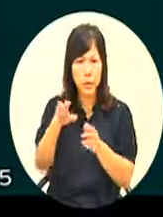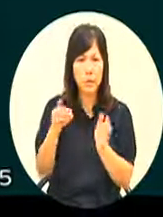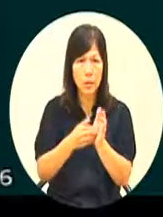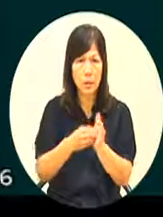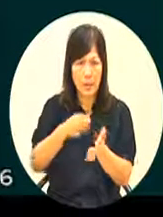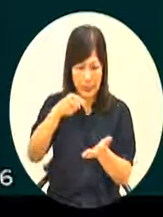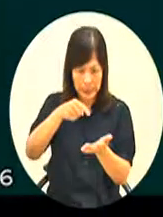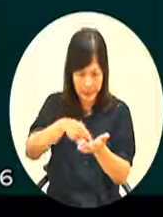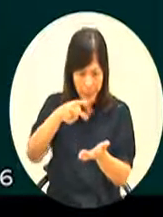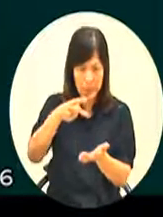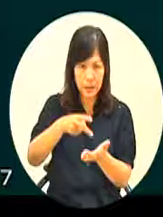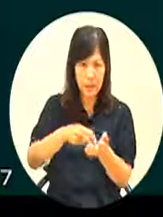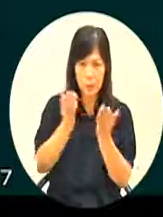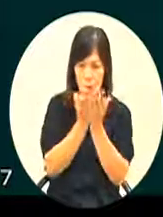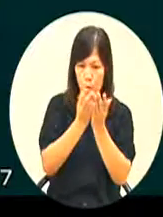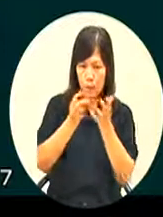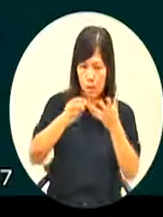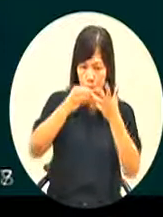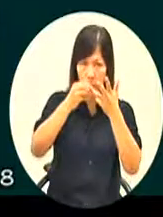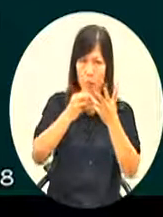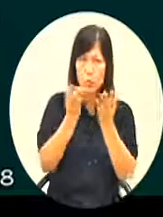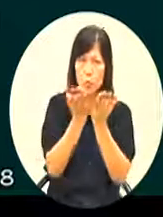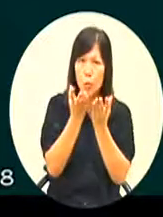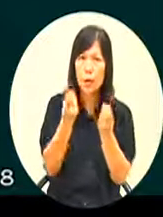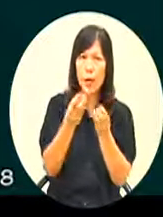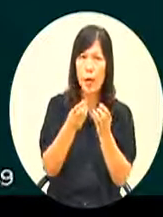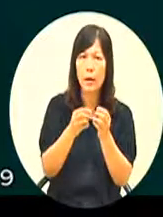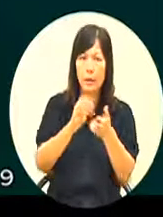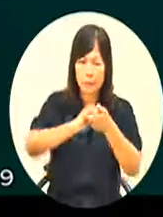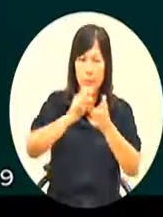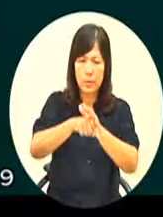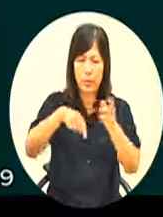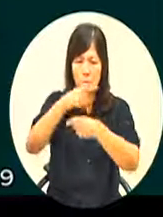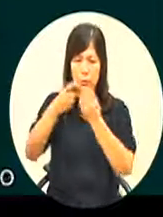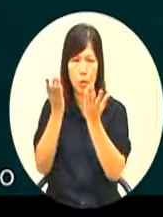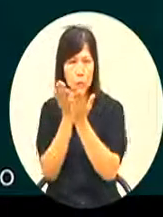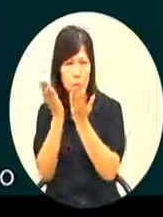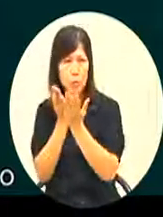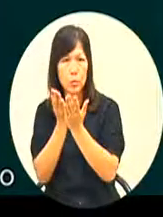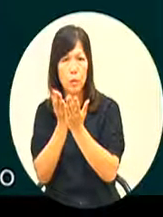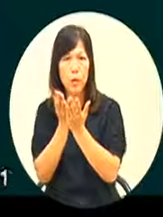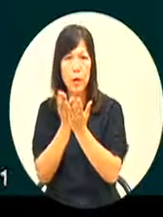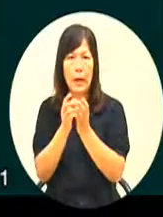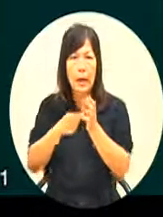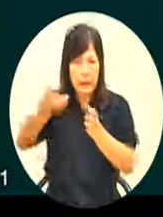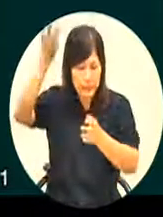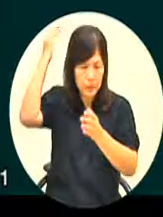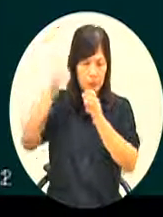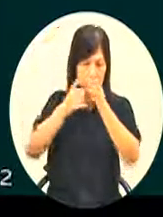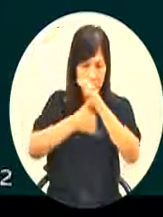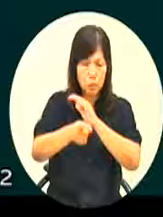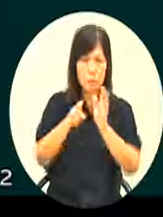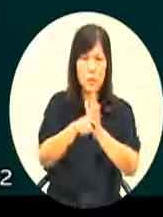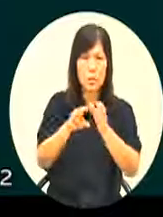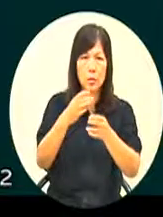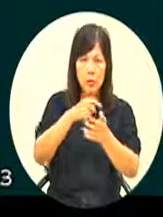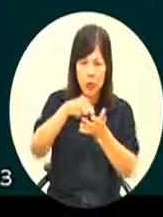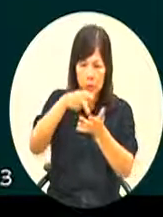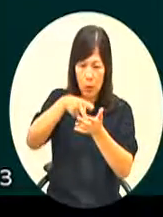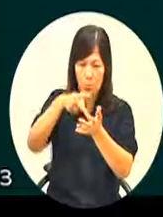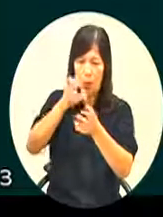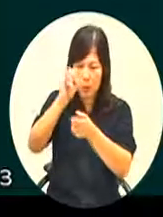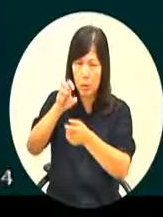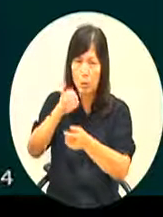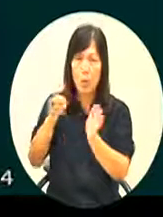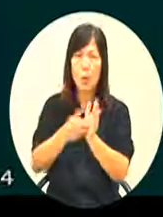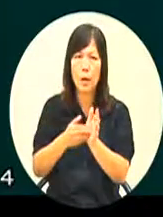一次没有上第八堂，就必须转学。当初转入前也多次的告知，并